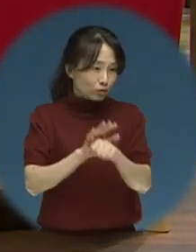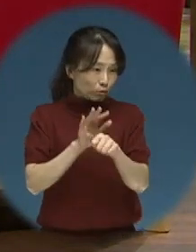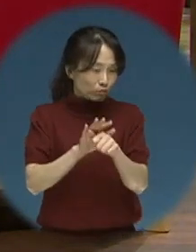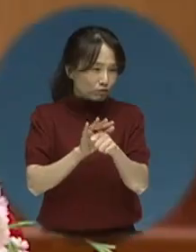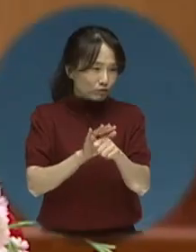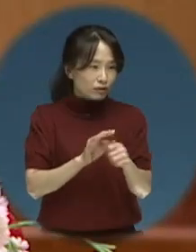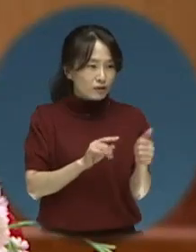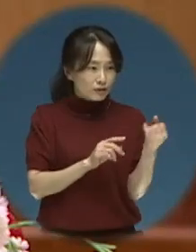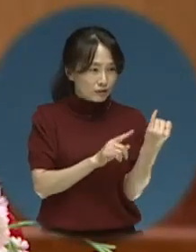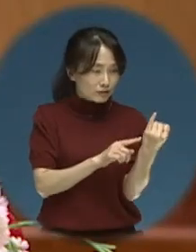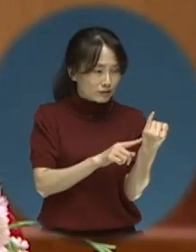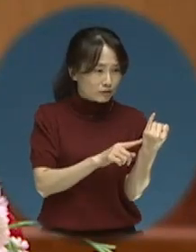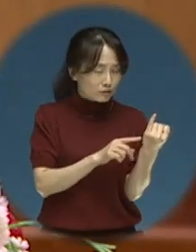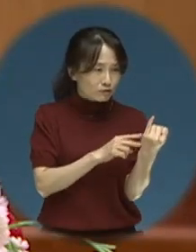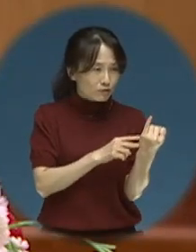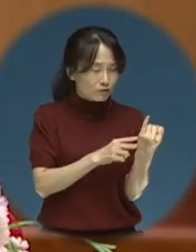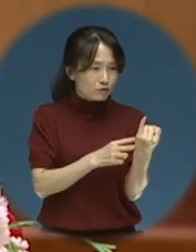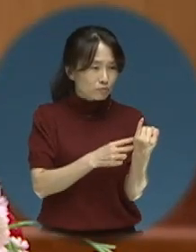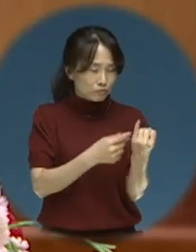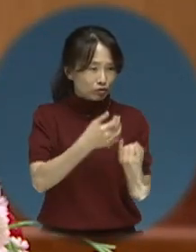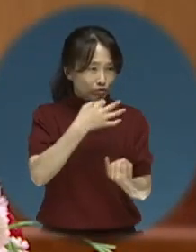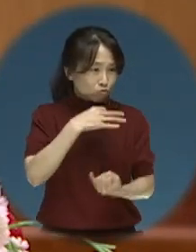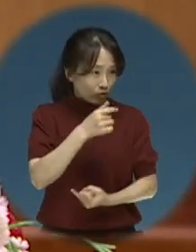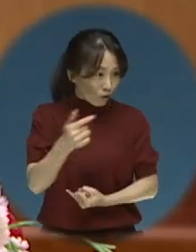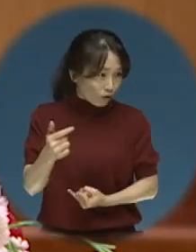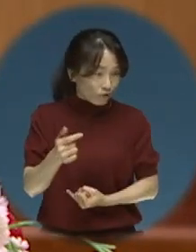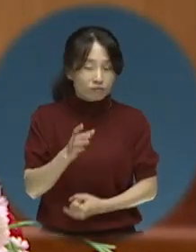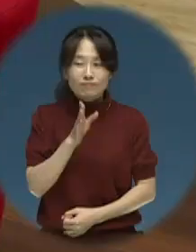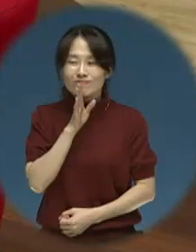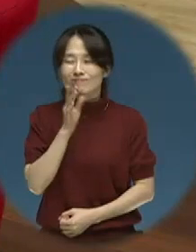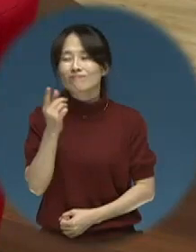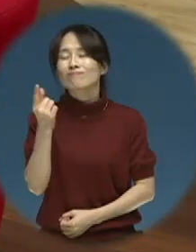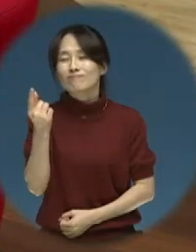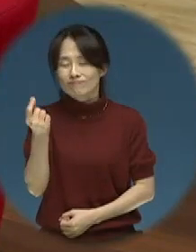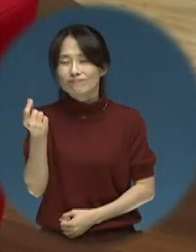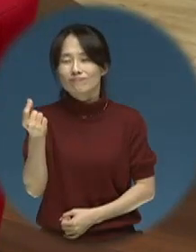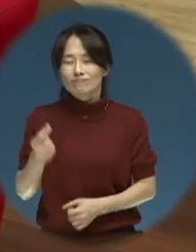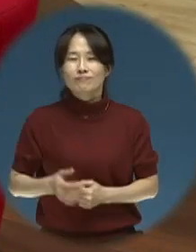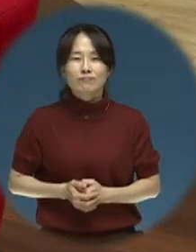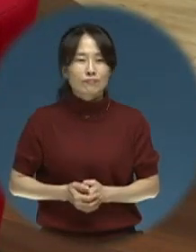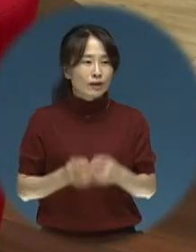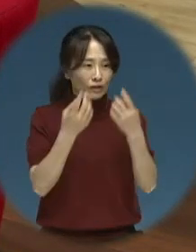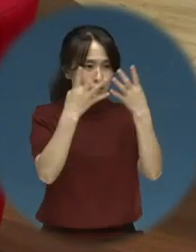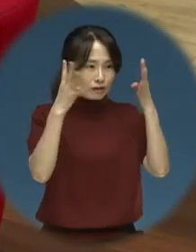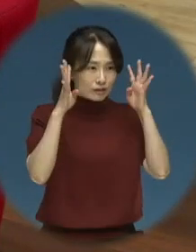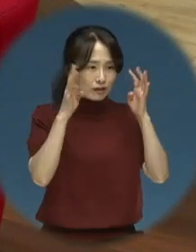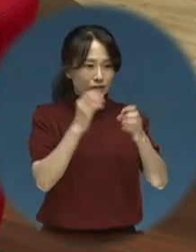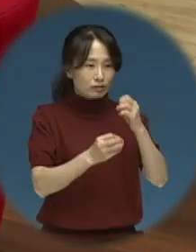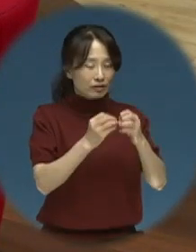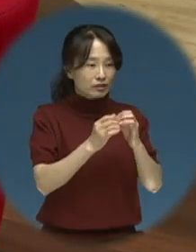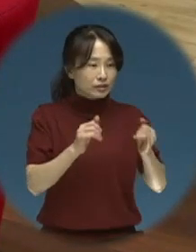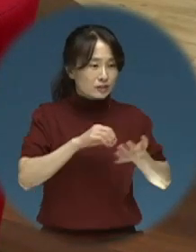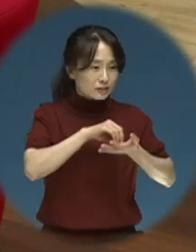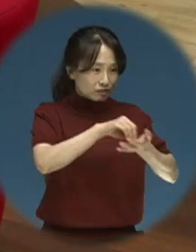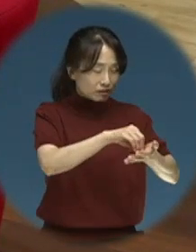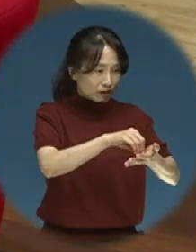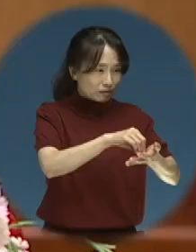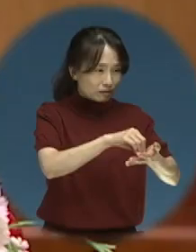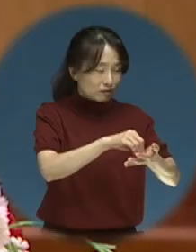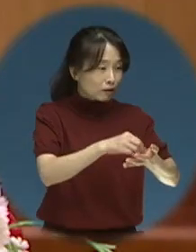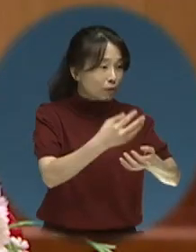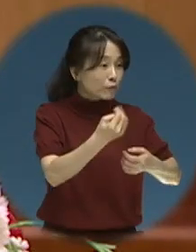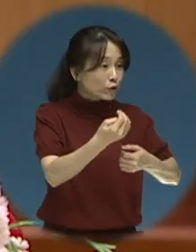거네요. 그러셨다고 볼 수 있죠. 그렇죠. 네. 네. 네. 그래서 대학 4학년 등단하신 게 그게 몇 년인 거예요, 그러면